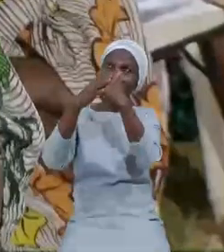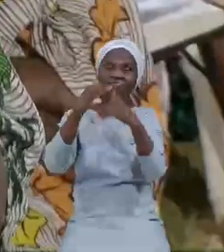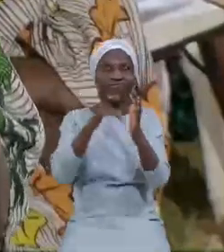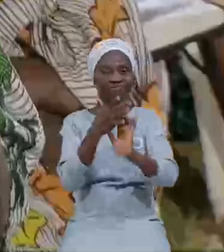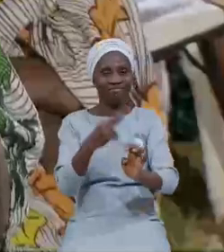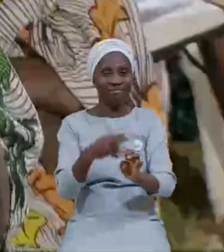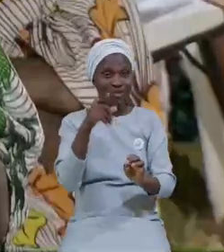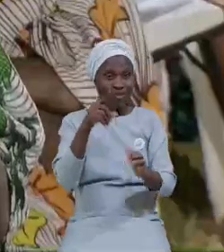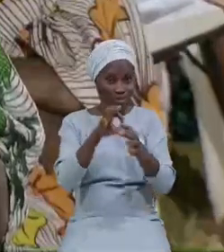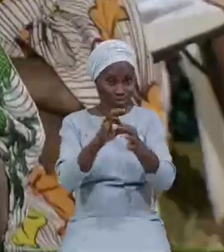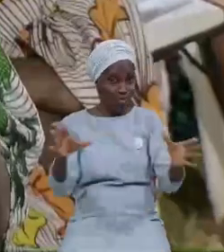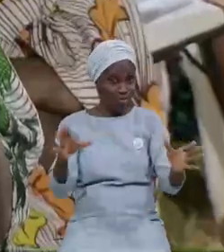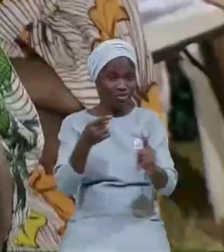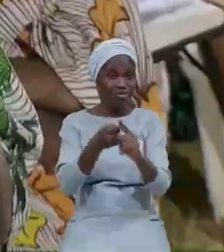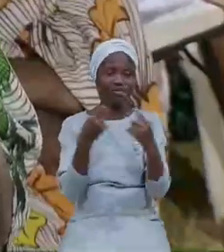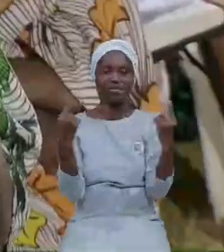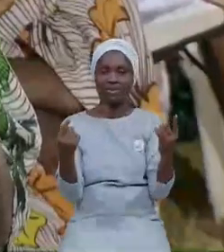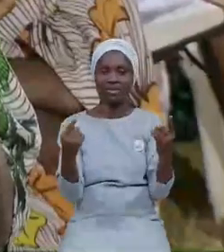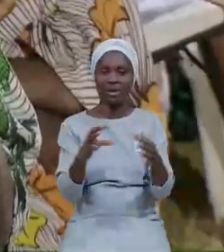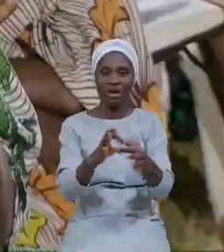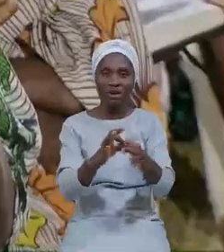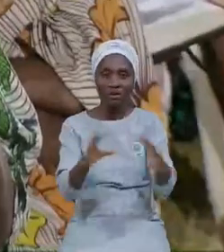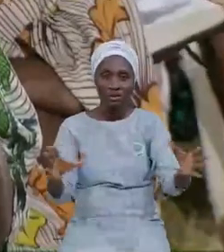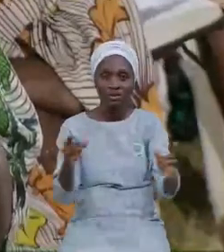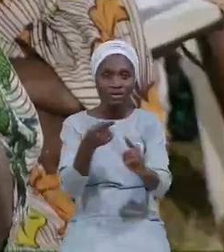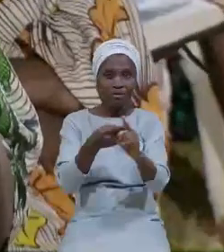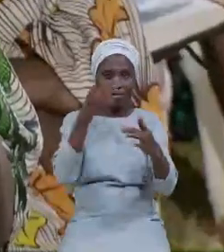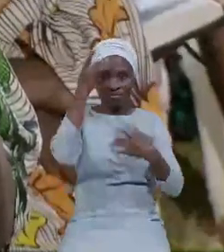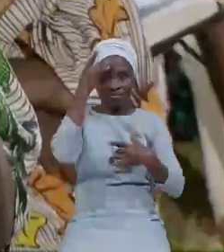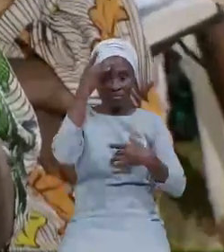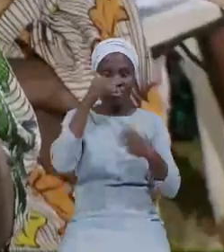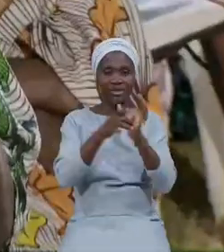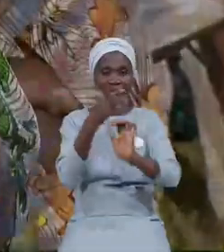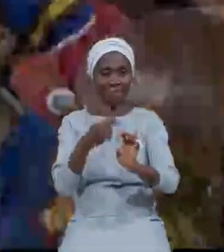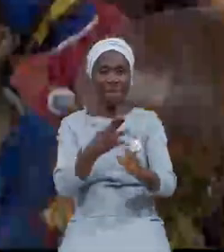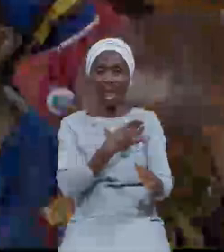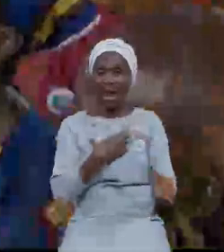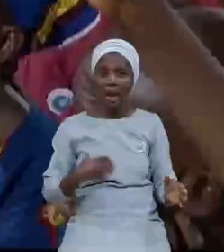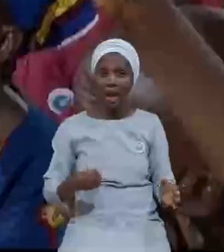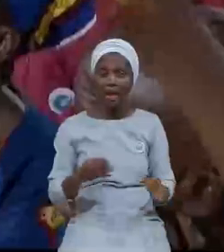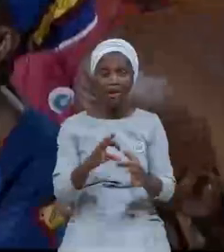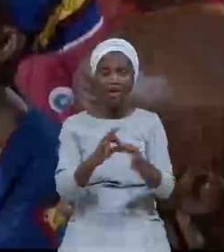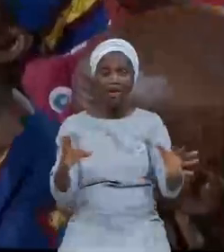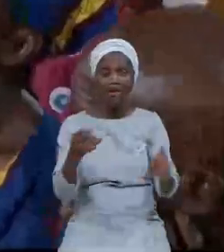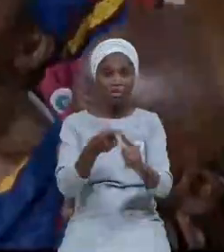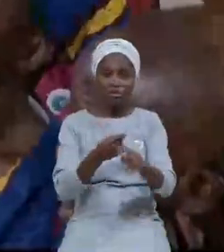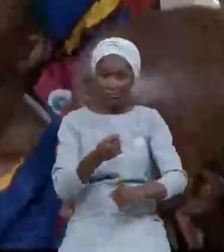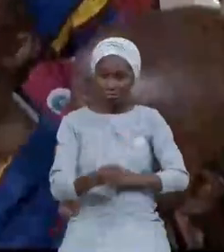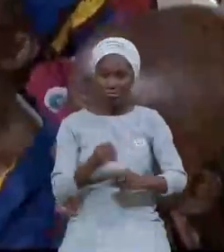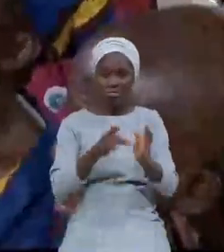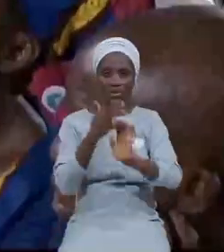ciel délié du péché dé lié de la maladie déliu de